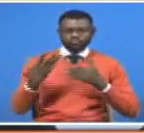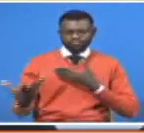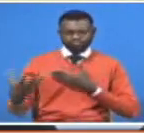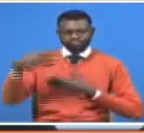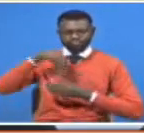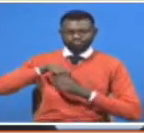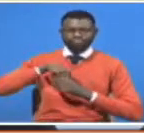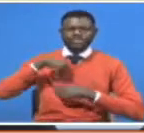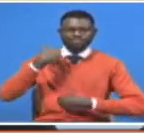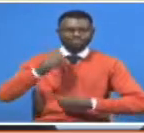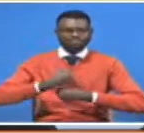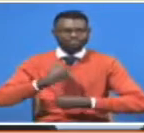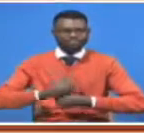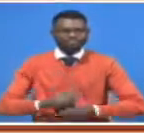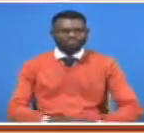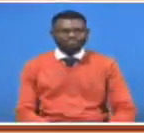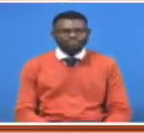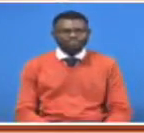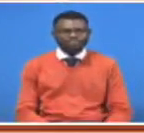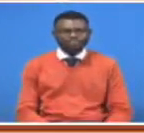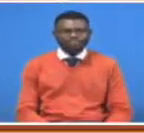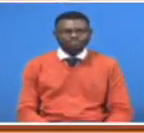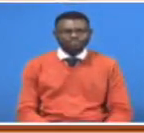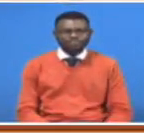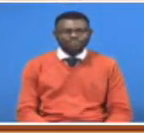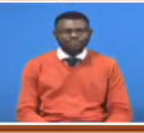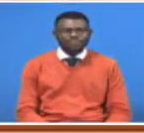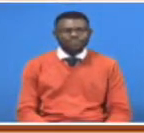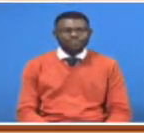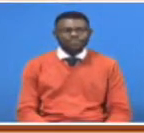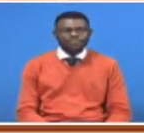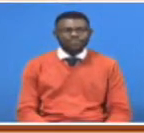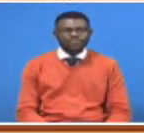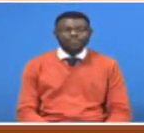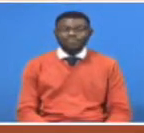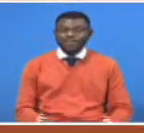Naam, mtazamaji, tukiendelea na